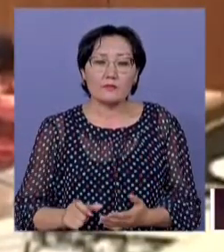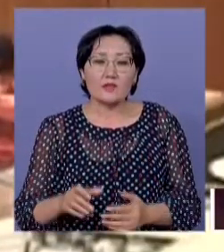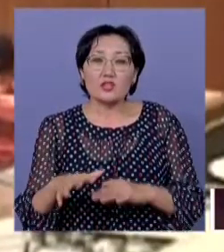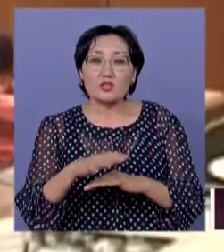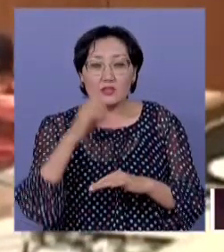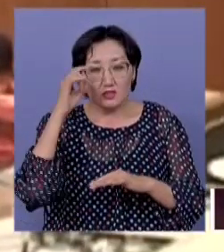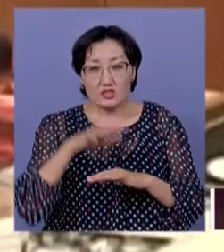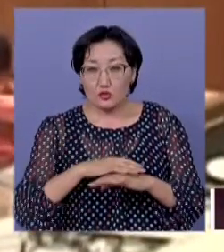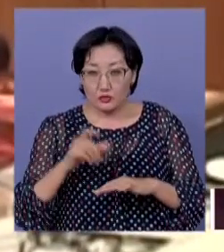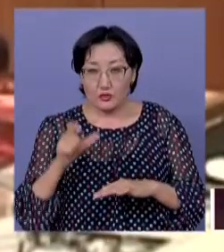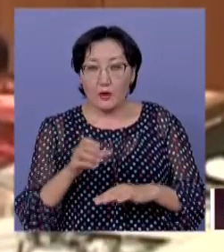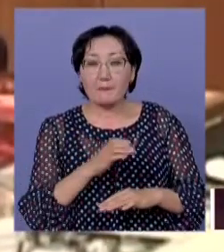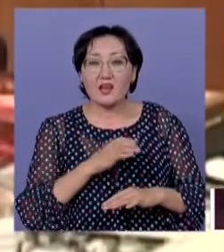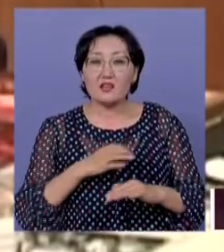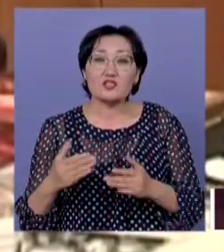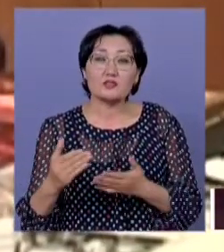жинайды,